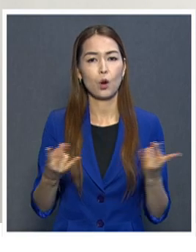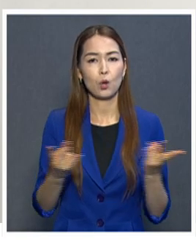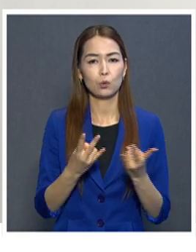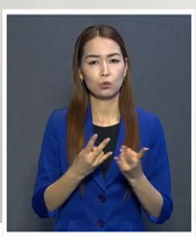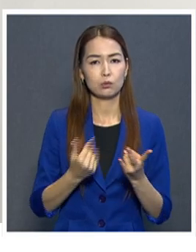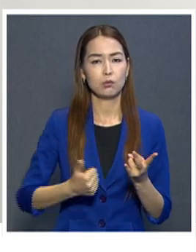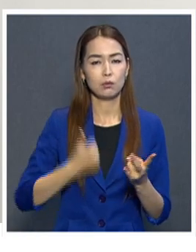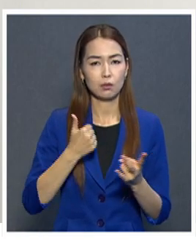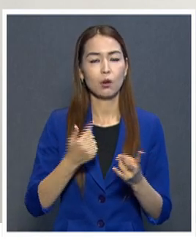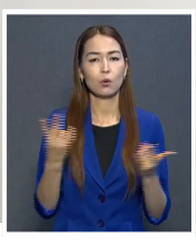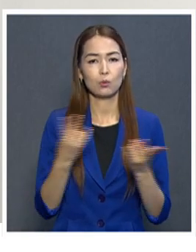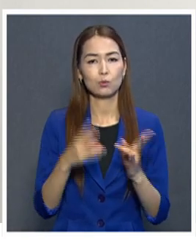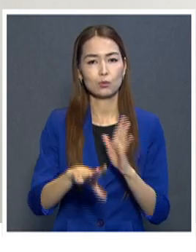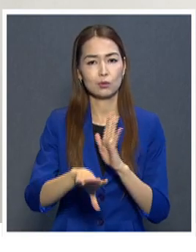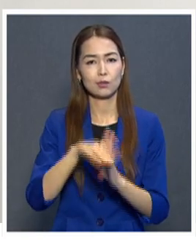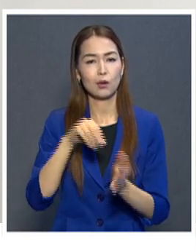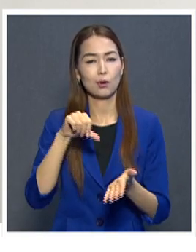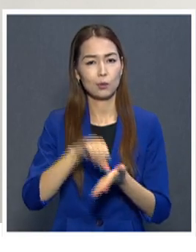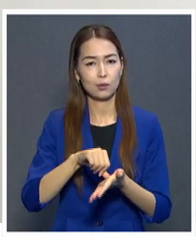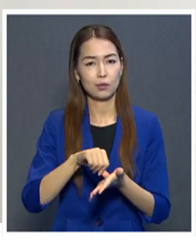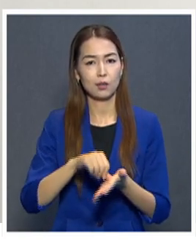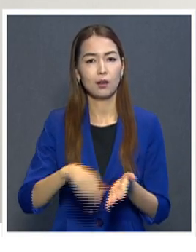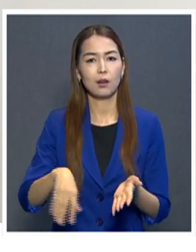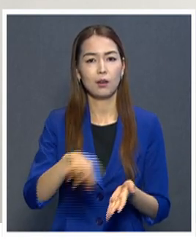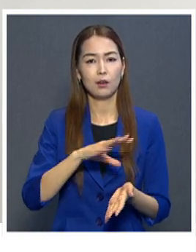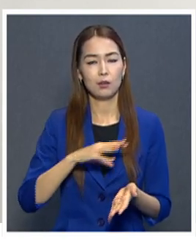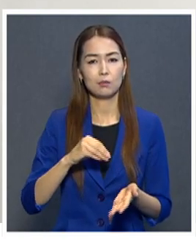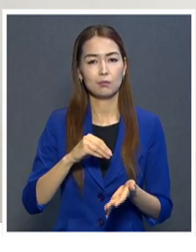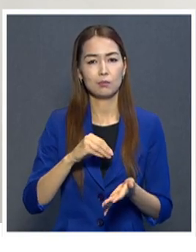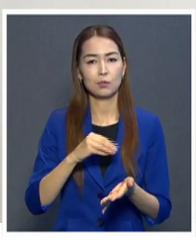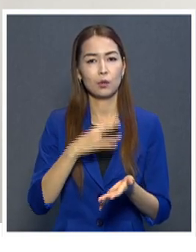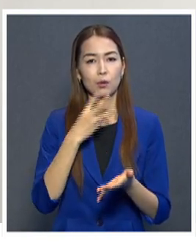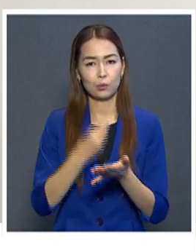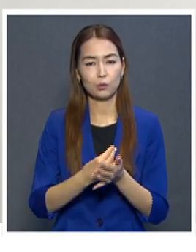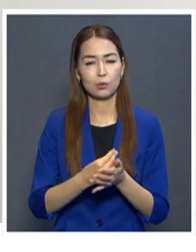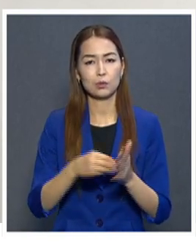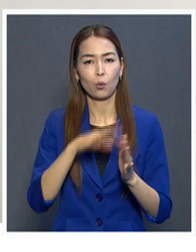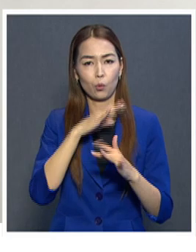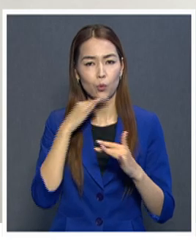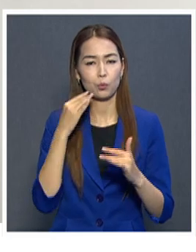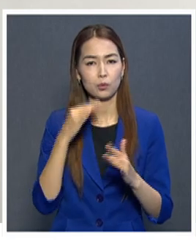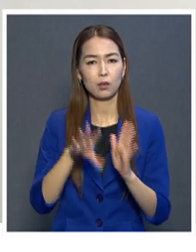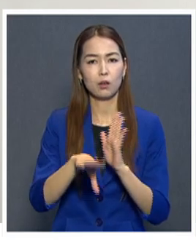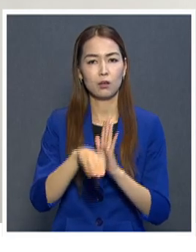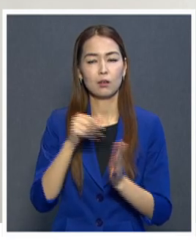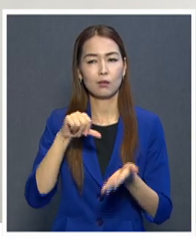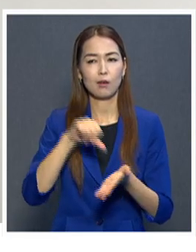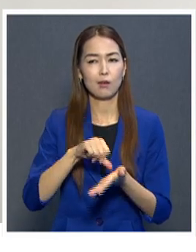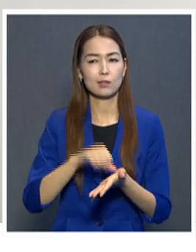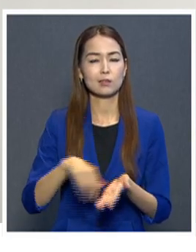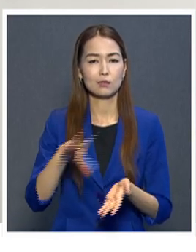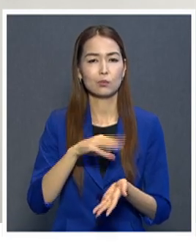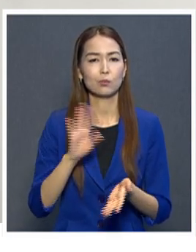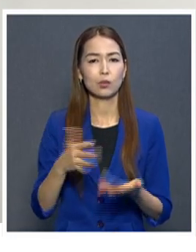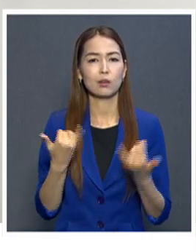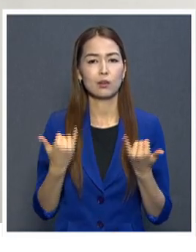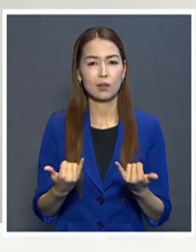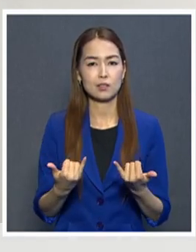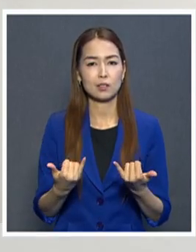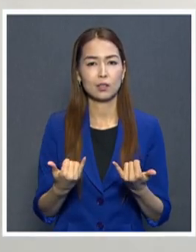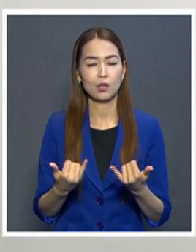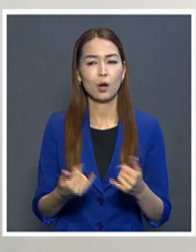жаһандық саясатта бір орында тұрған жоқ. Күнделікті өзгерістер. Сол себептен біз әлемдік көштен қалмас үшін қазір